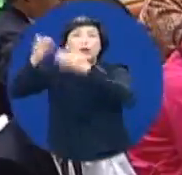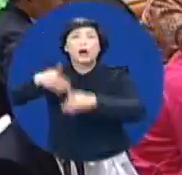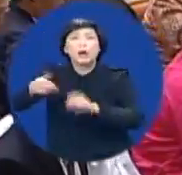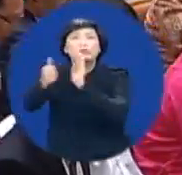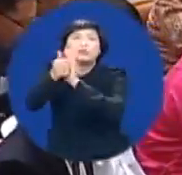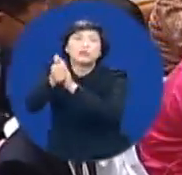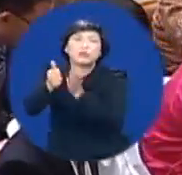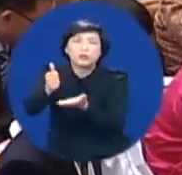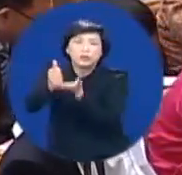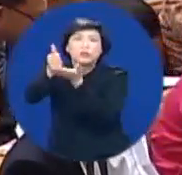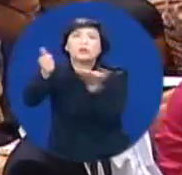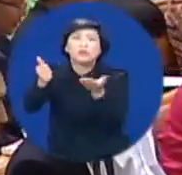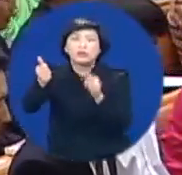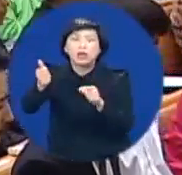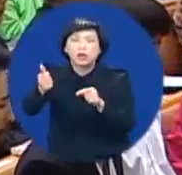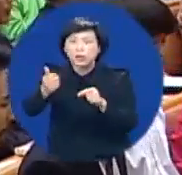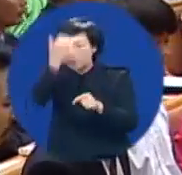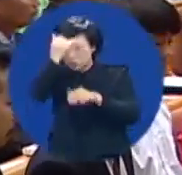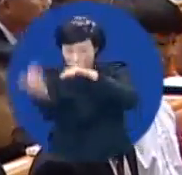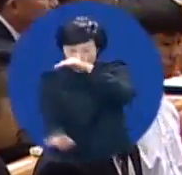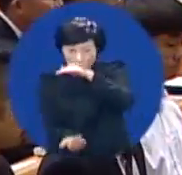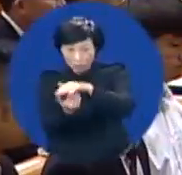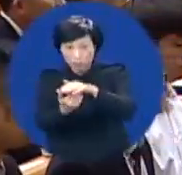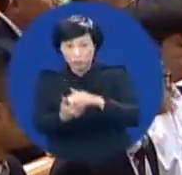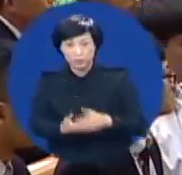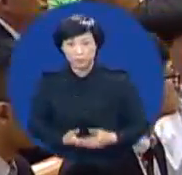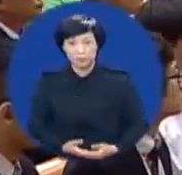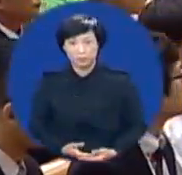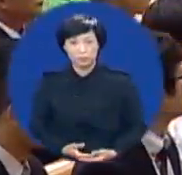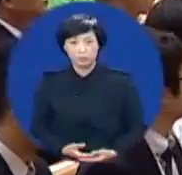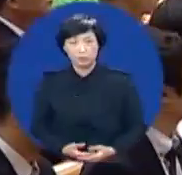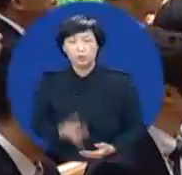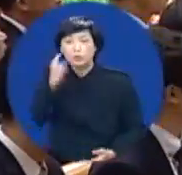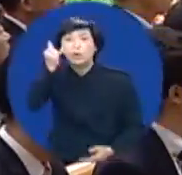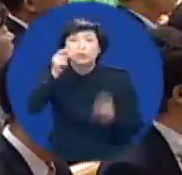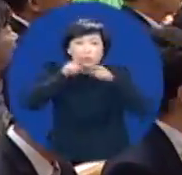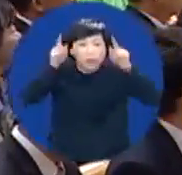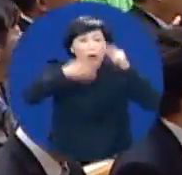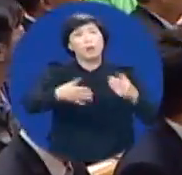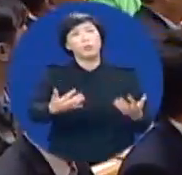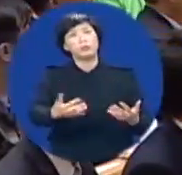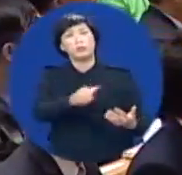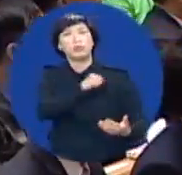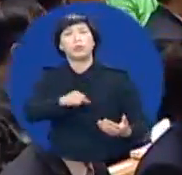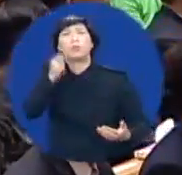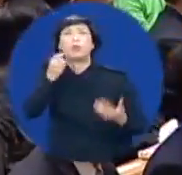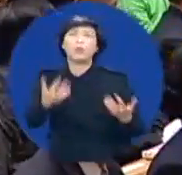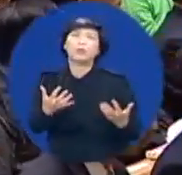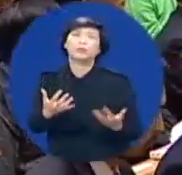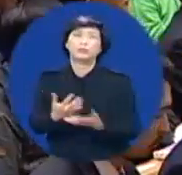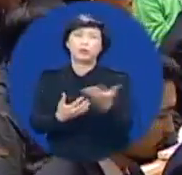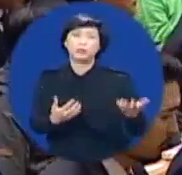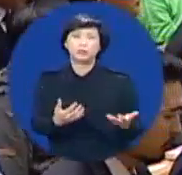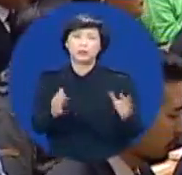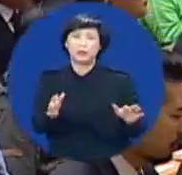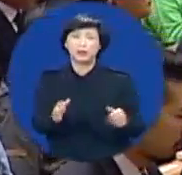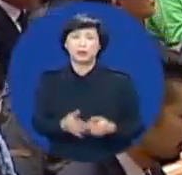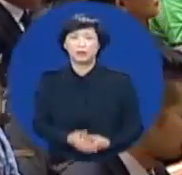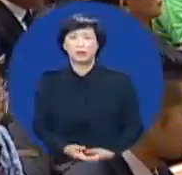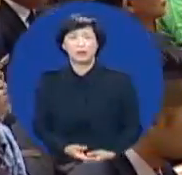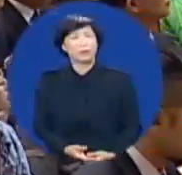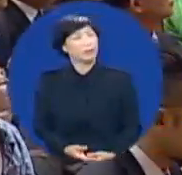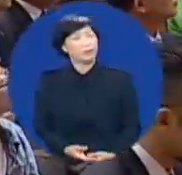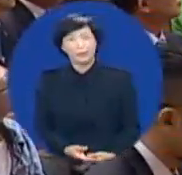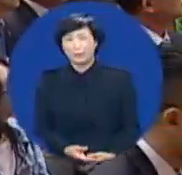것이 최고의 효도다. 지옥 가서 못 견딘다니까. 지옥 가서 어떻게